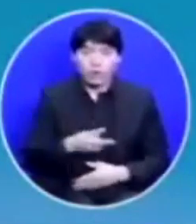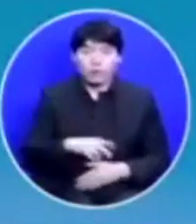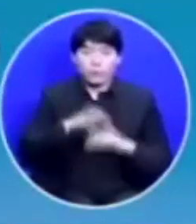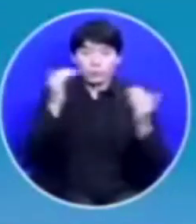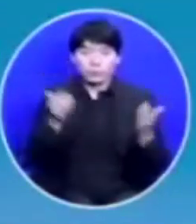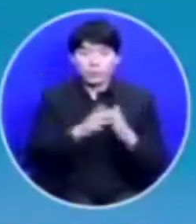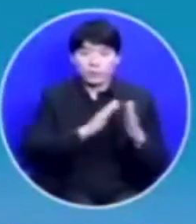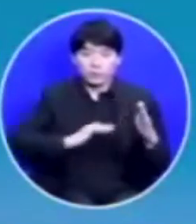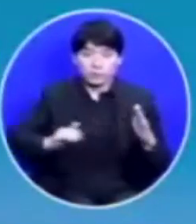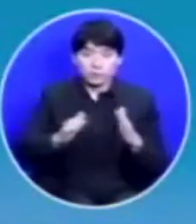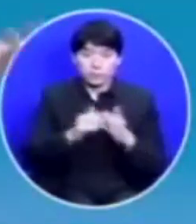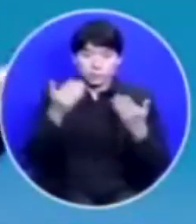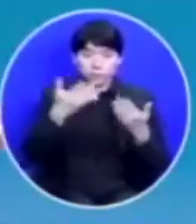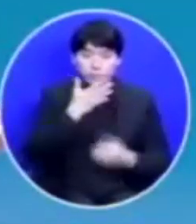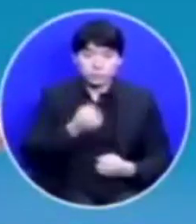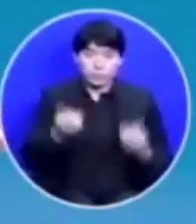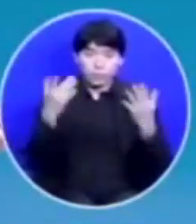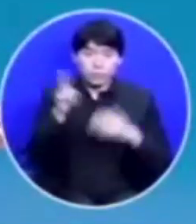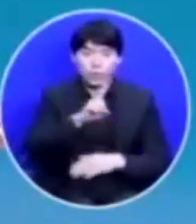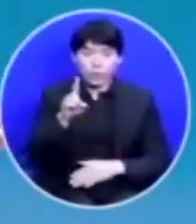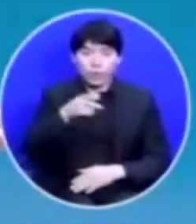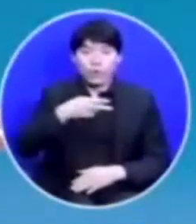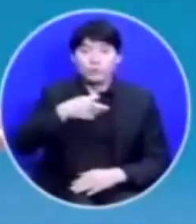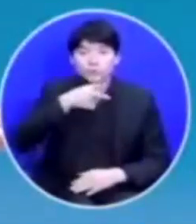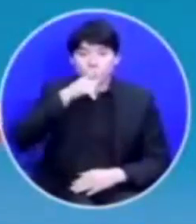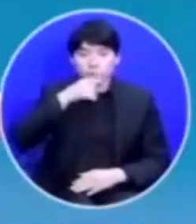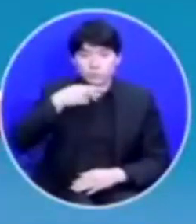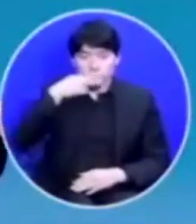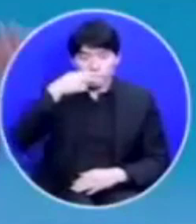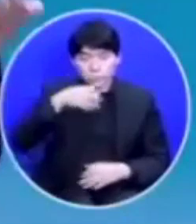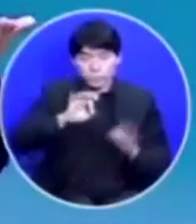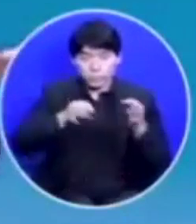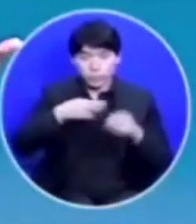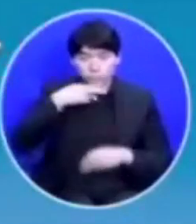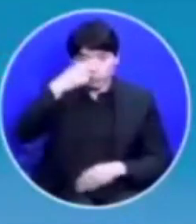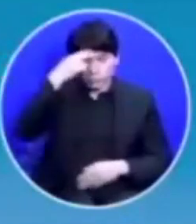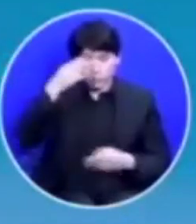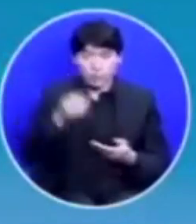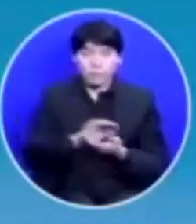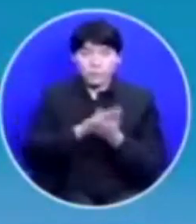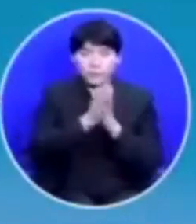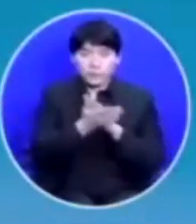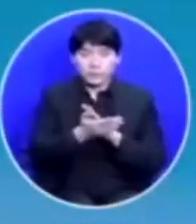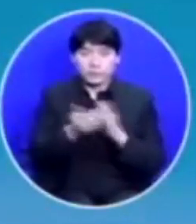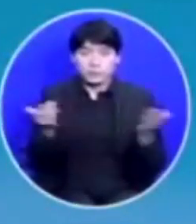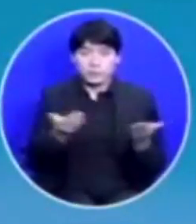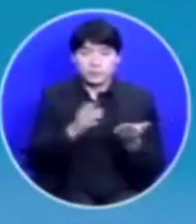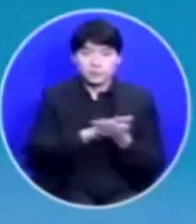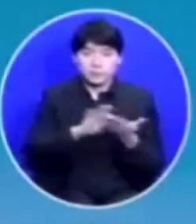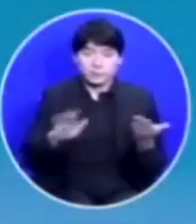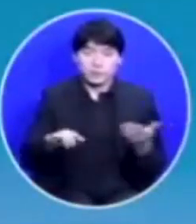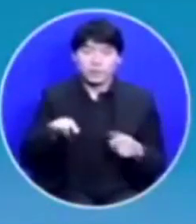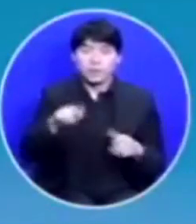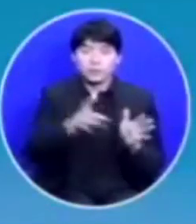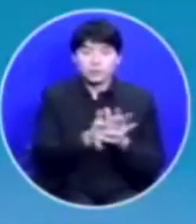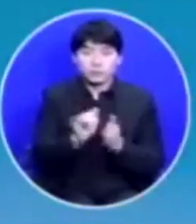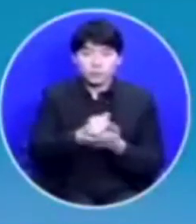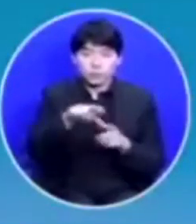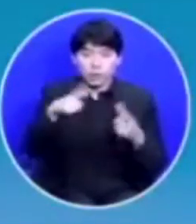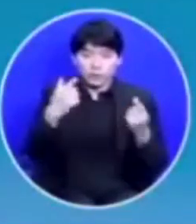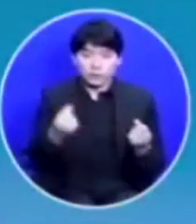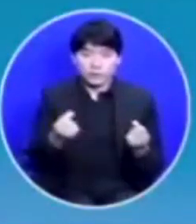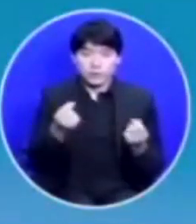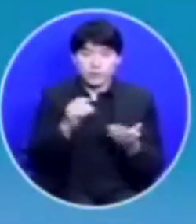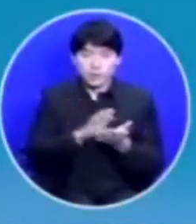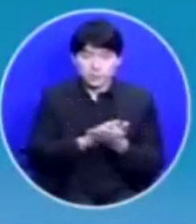물이 포도주가 되는 기적이 일어나는 것은 예수님을 그렇게 하세요 우리의 자녀들도 예수님은 물이